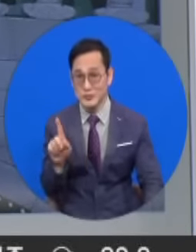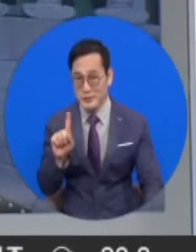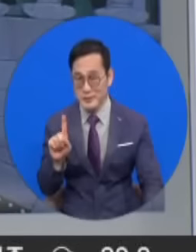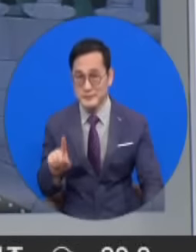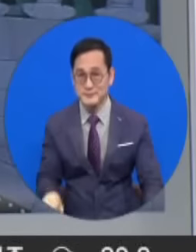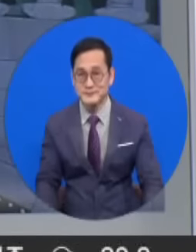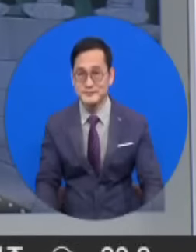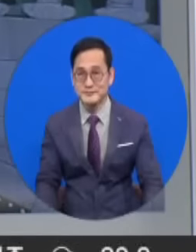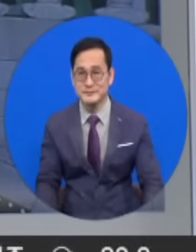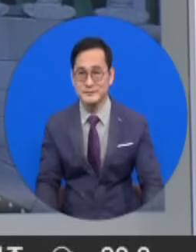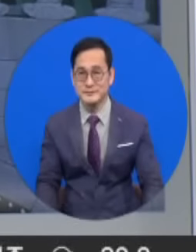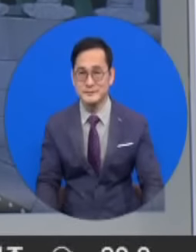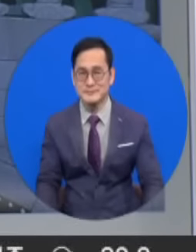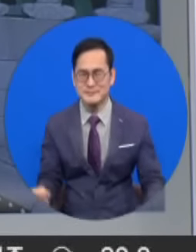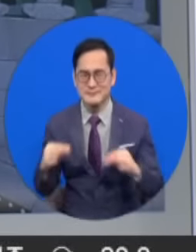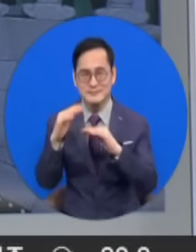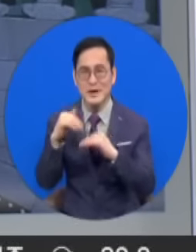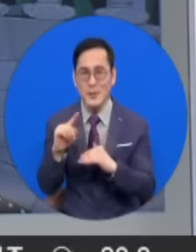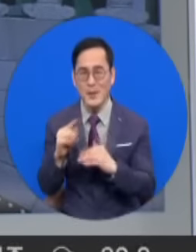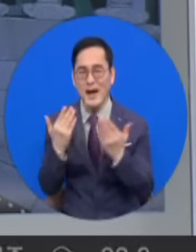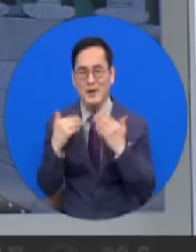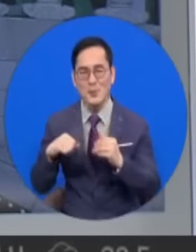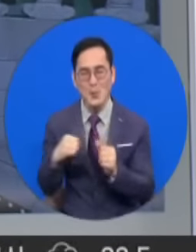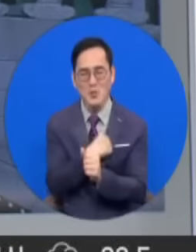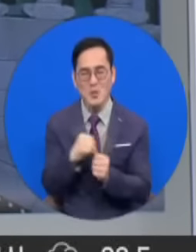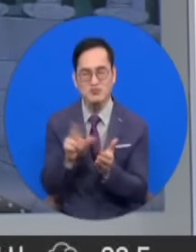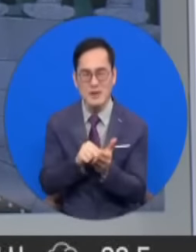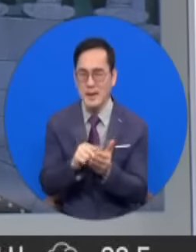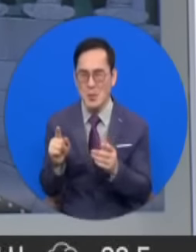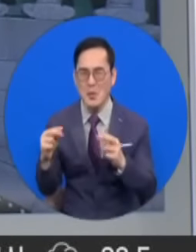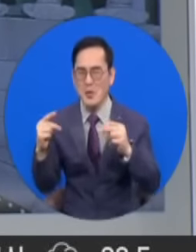대 한동훈 이 공방은 학교폭력, 학폭